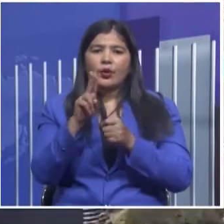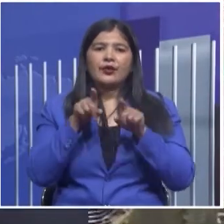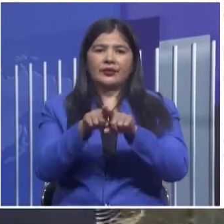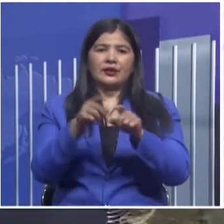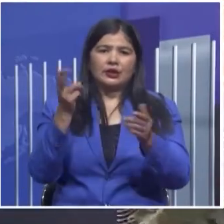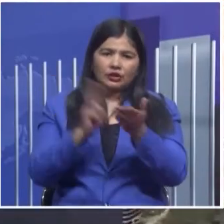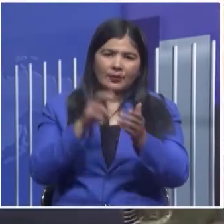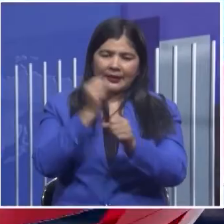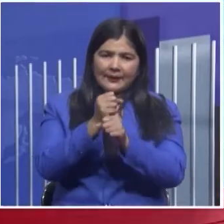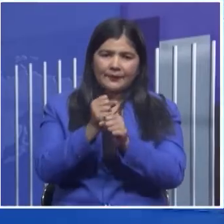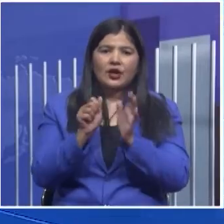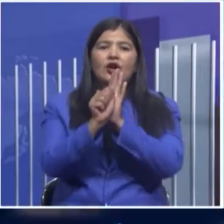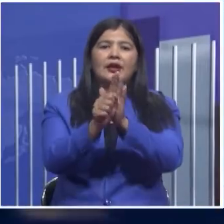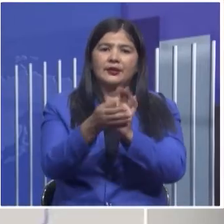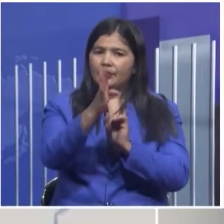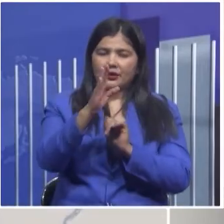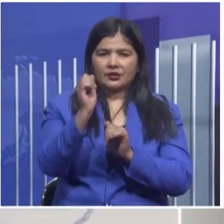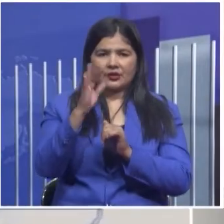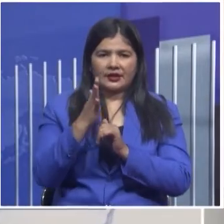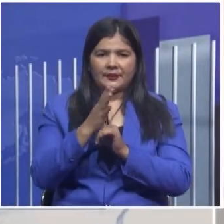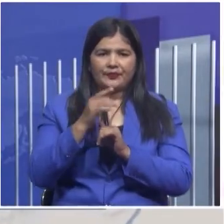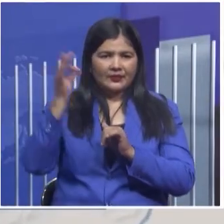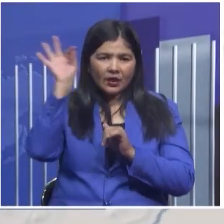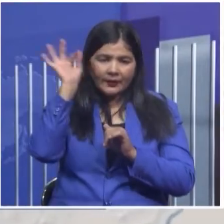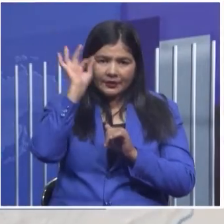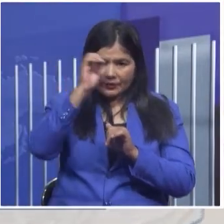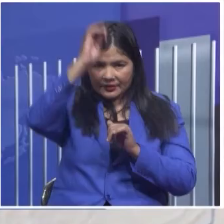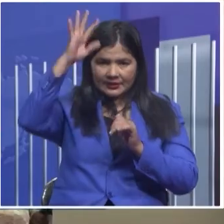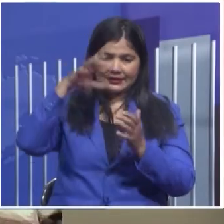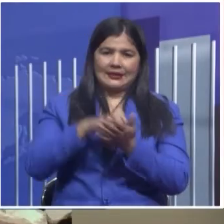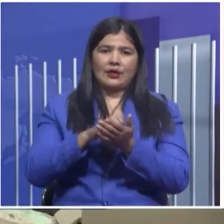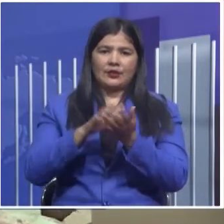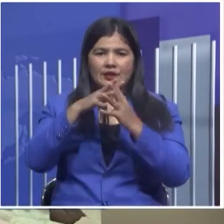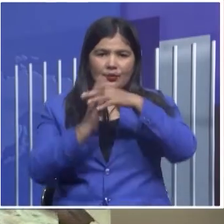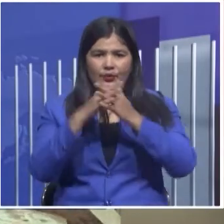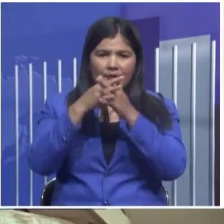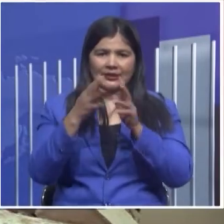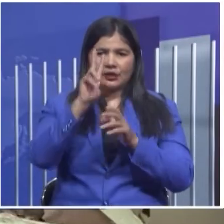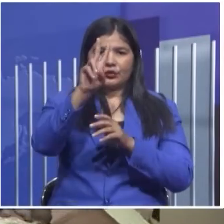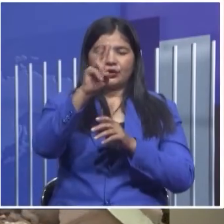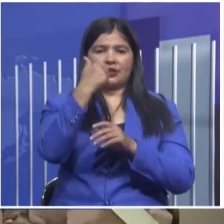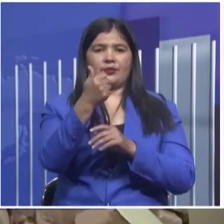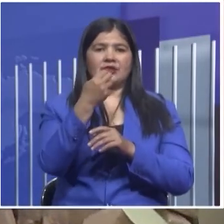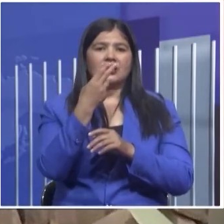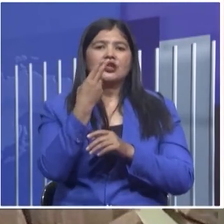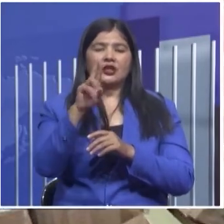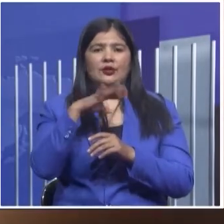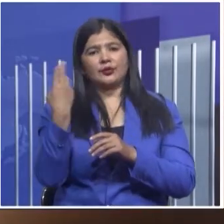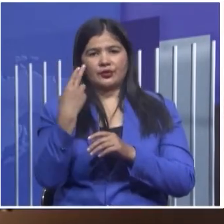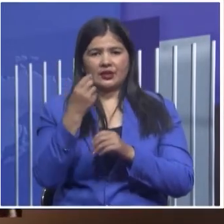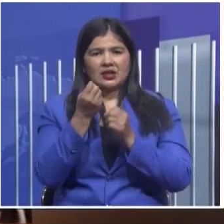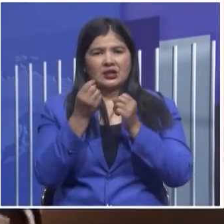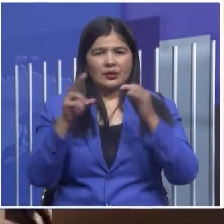काम अगाडि बढ्न सकेन। अफगानिस्तानको पश्चिमी भूभागमा भूकम्प जाँदा त्यसमा परेर 26 जनाको मृत्यु। 100